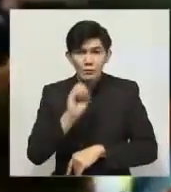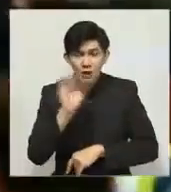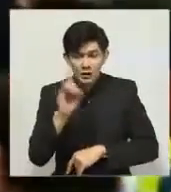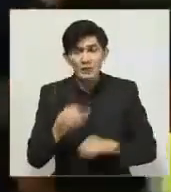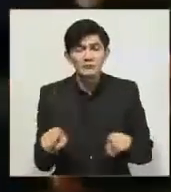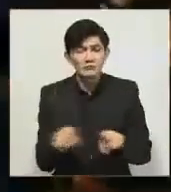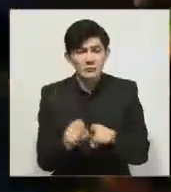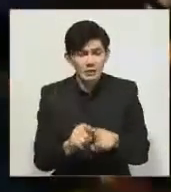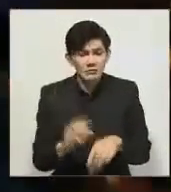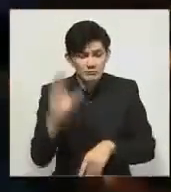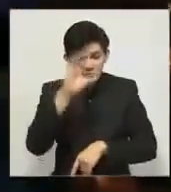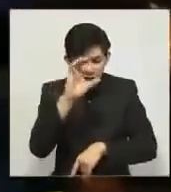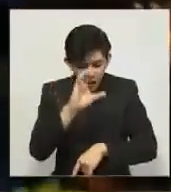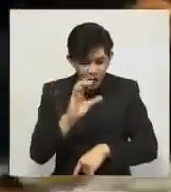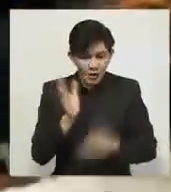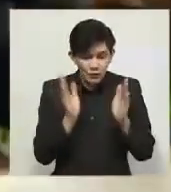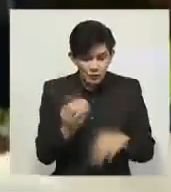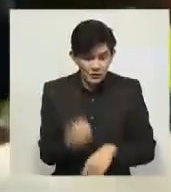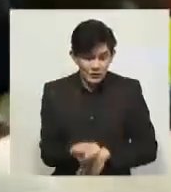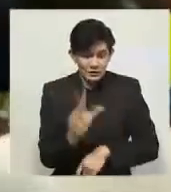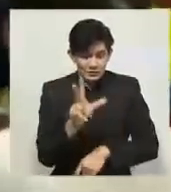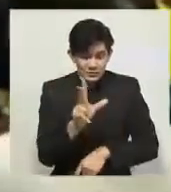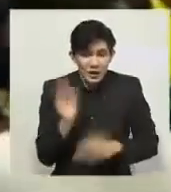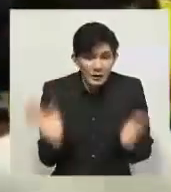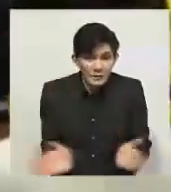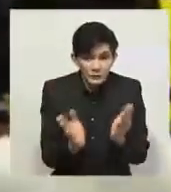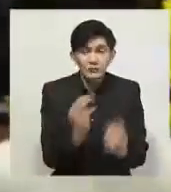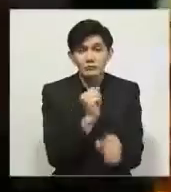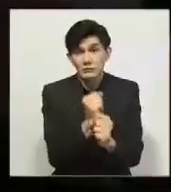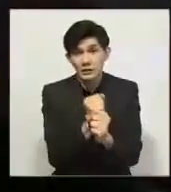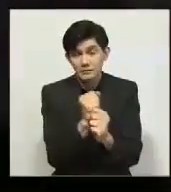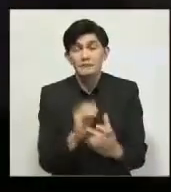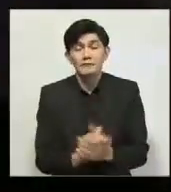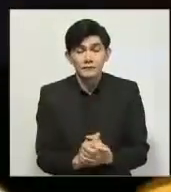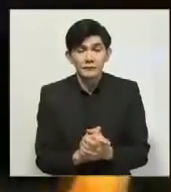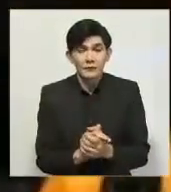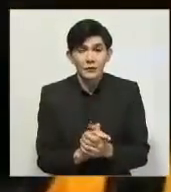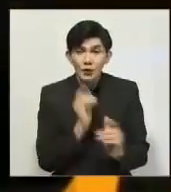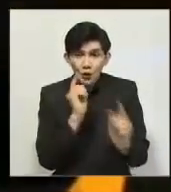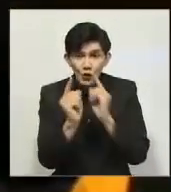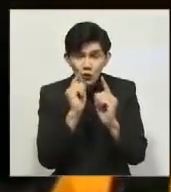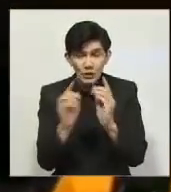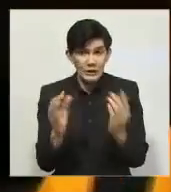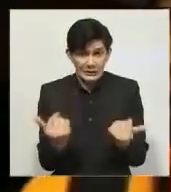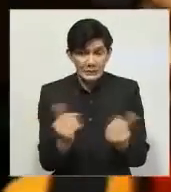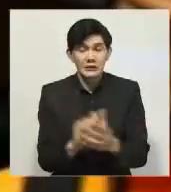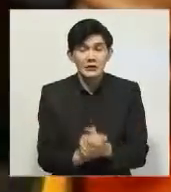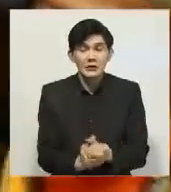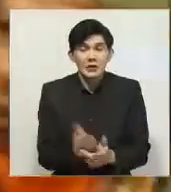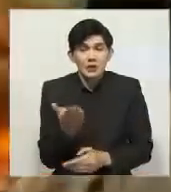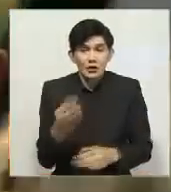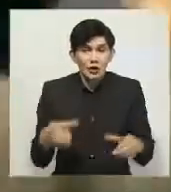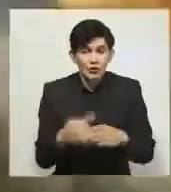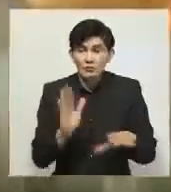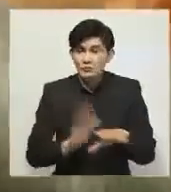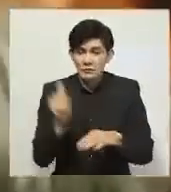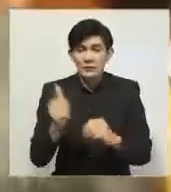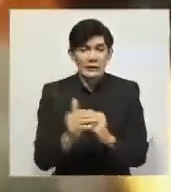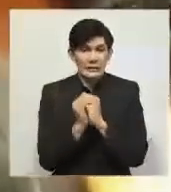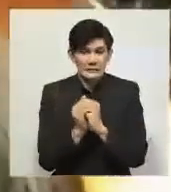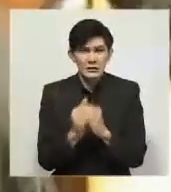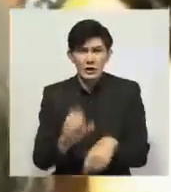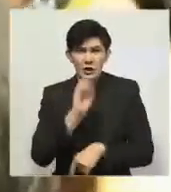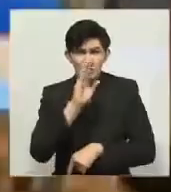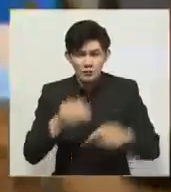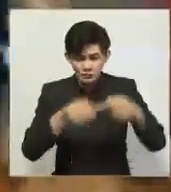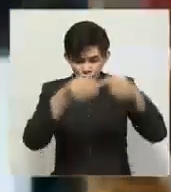การสนับสนุนการค้นหา13ชีวิตในถ้ำหลวงขุนน้ำนางนอนหลังการพูดคุยนะครับนายเลอพงก็ได้ขอให้ทีมผู้เชี่ยวชาญจากจีนแจ้